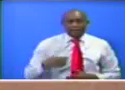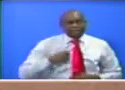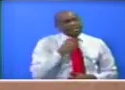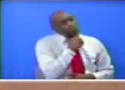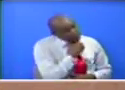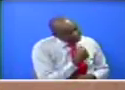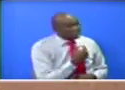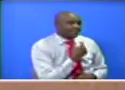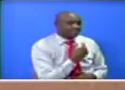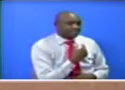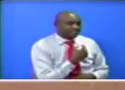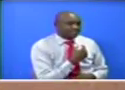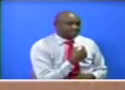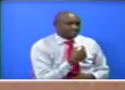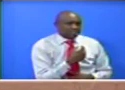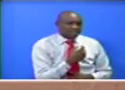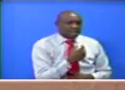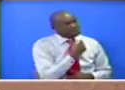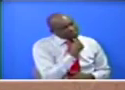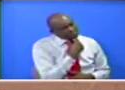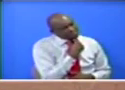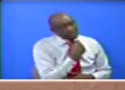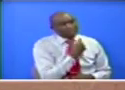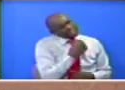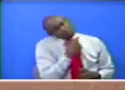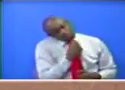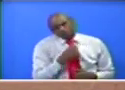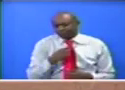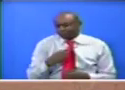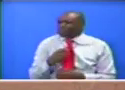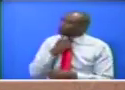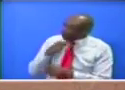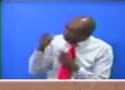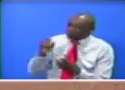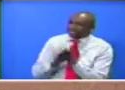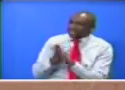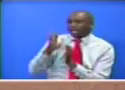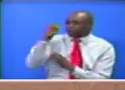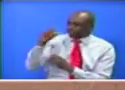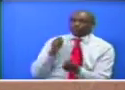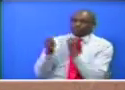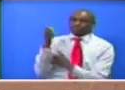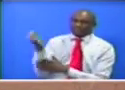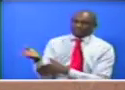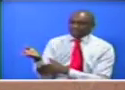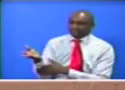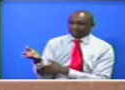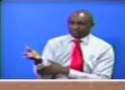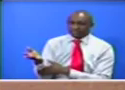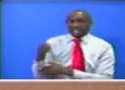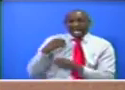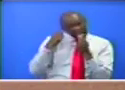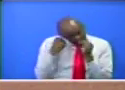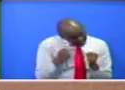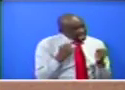nataka mama nataka ni mama Brenda nataka ni simame na MCA. Ilikuwa ni vigumu